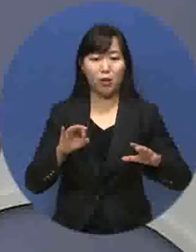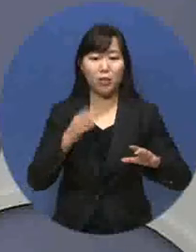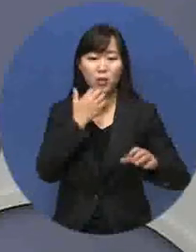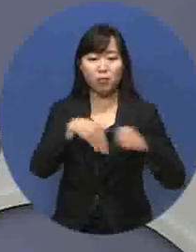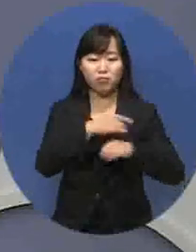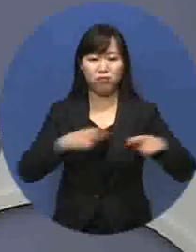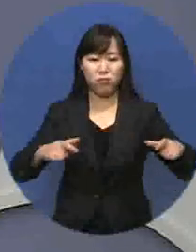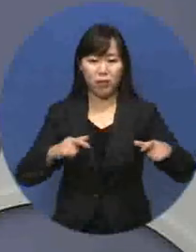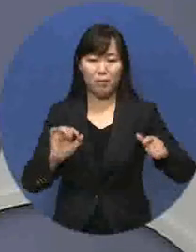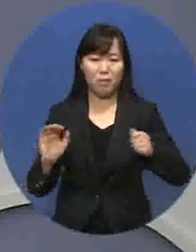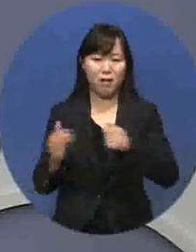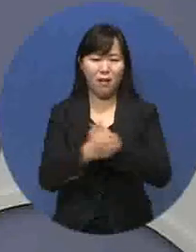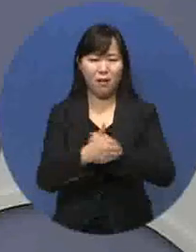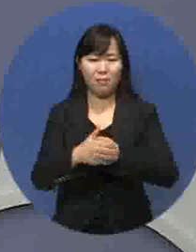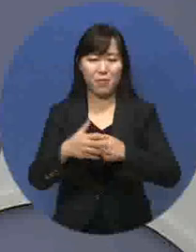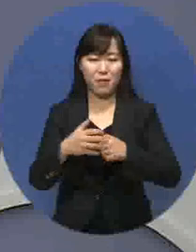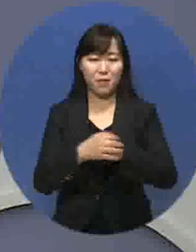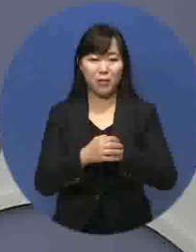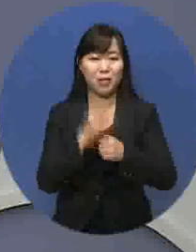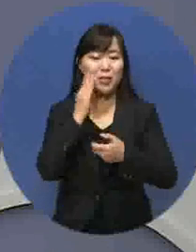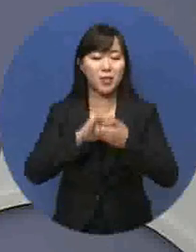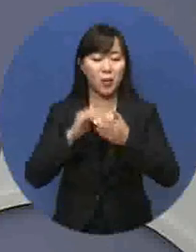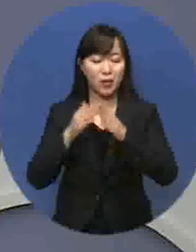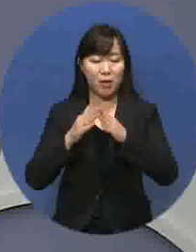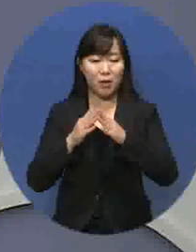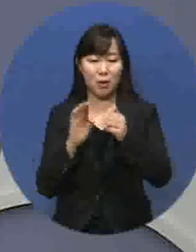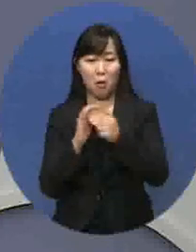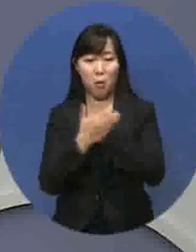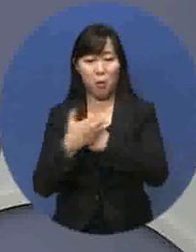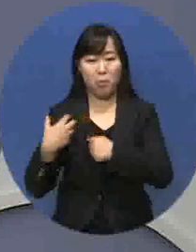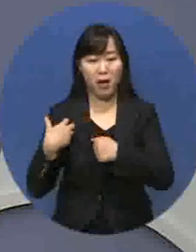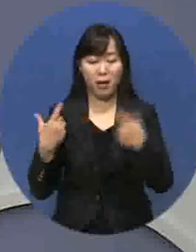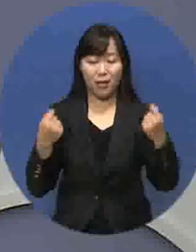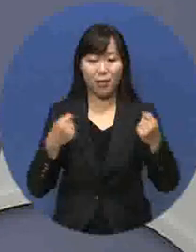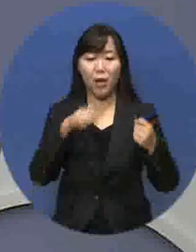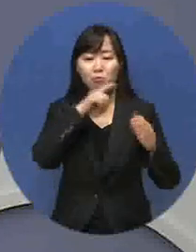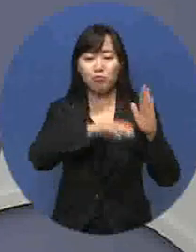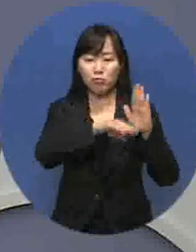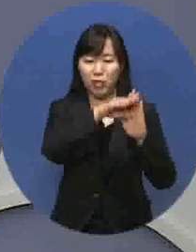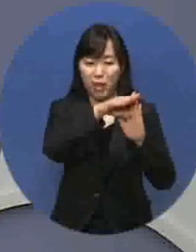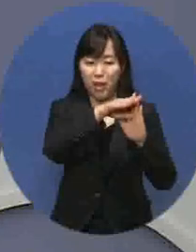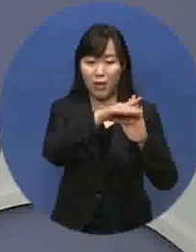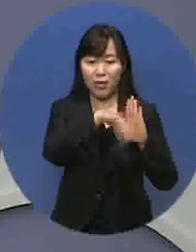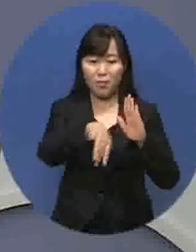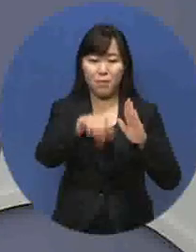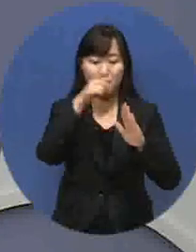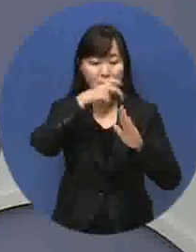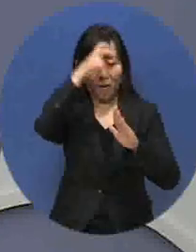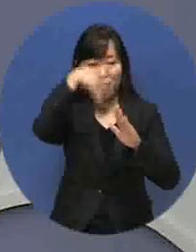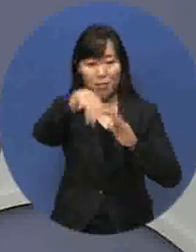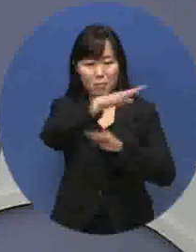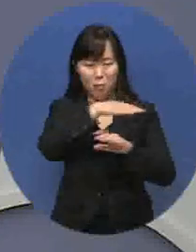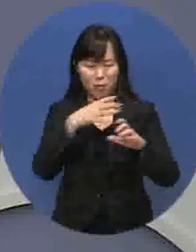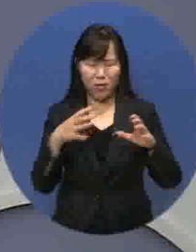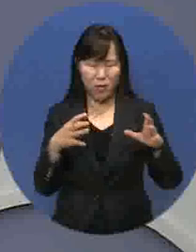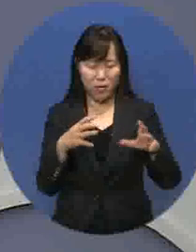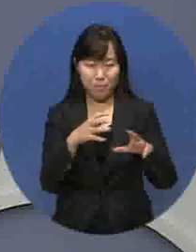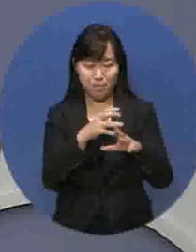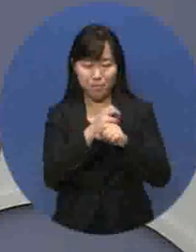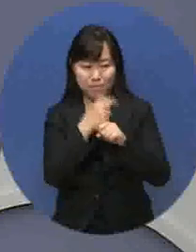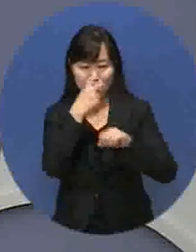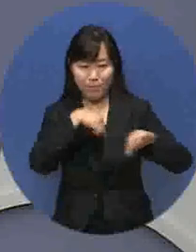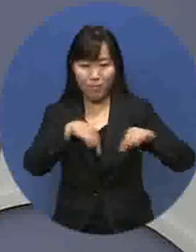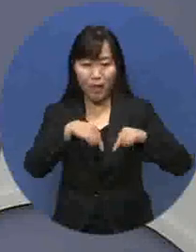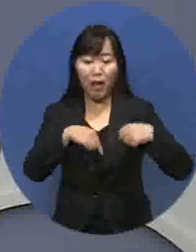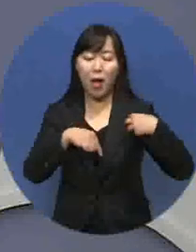경호실 같은 아, 그런 이제 굉장히 북한에 북한의 이제 평양 지역을 다 이제 수호하고 그 다음에